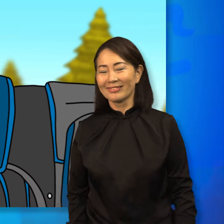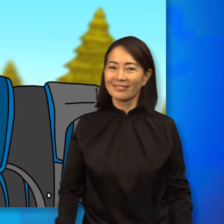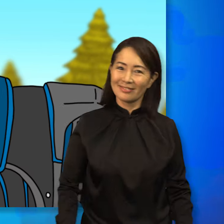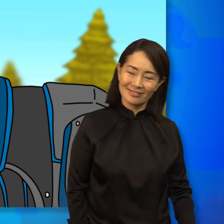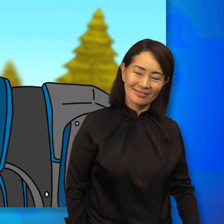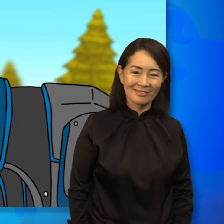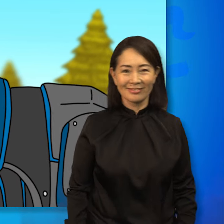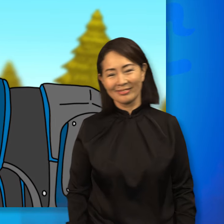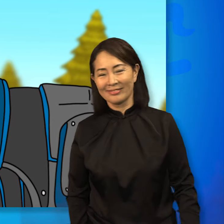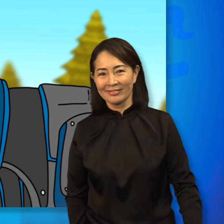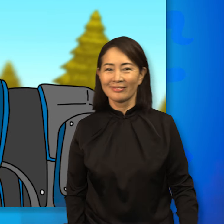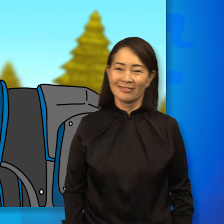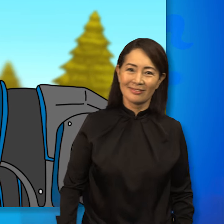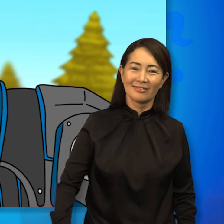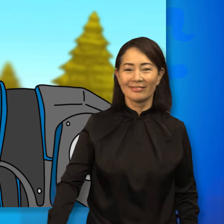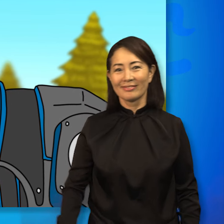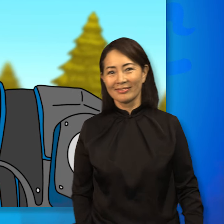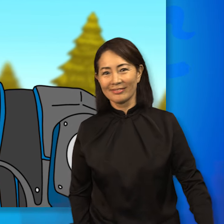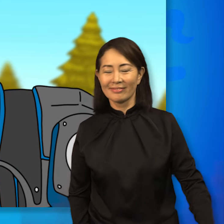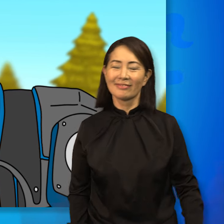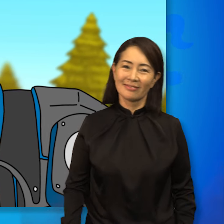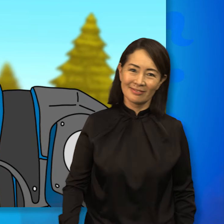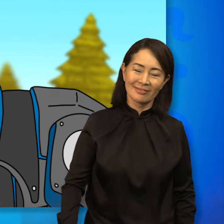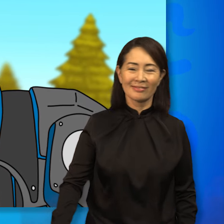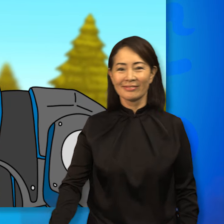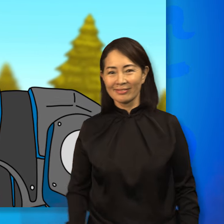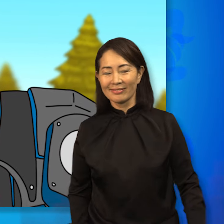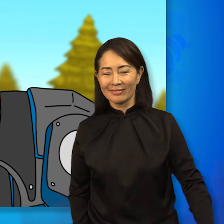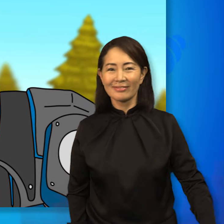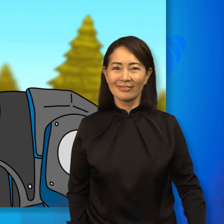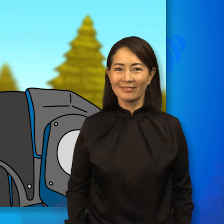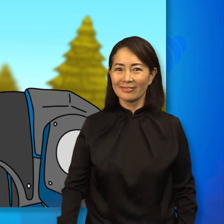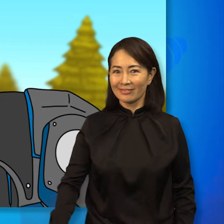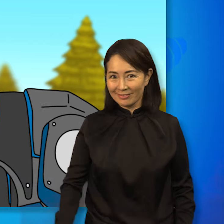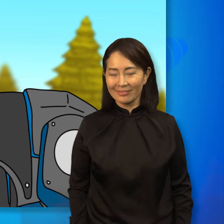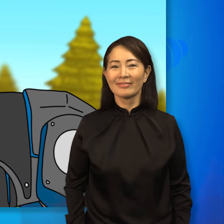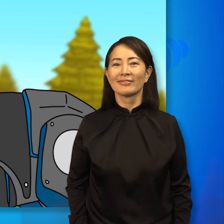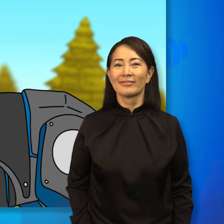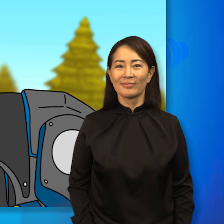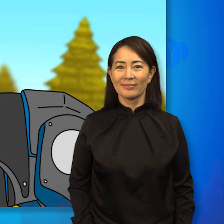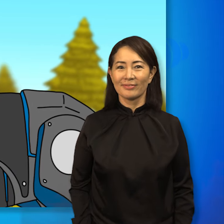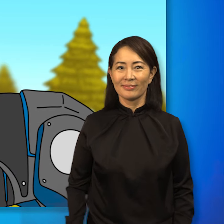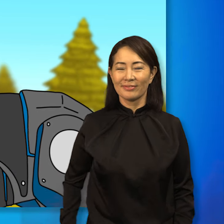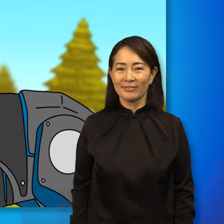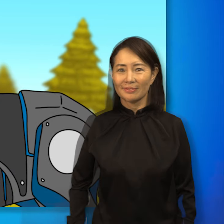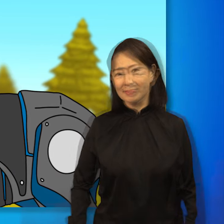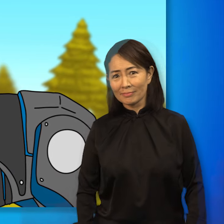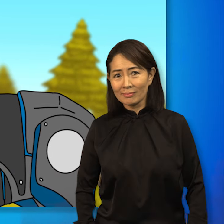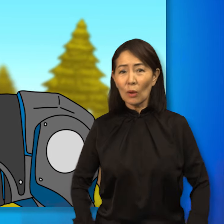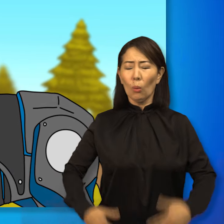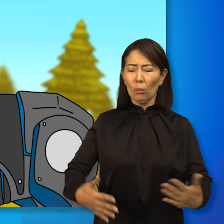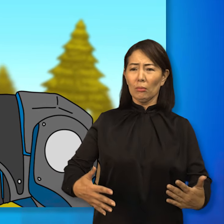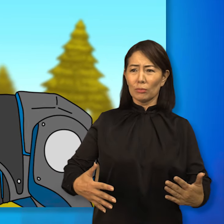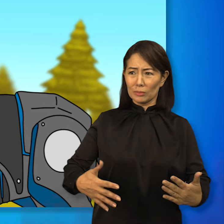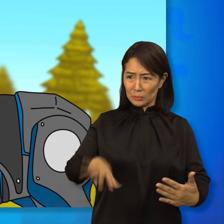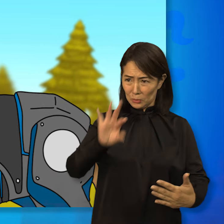нэстэг бор мороо унаж хамгаалан тэмцэнэ гэдгээ амлаж байна. Ийм сайхан ногоон толгойг арайч